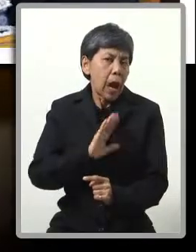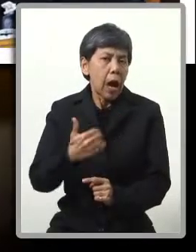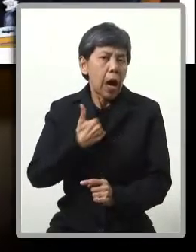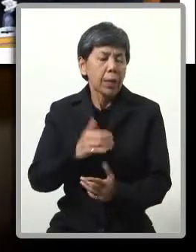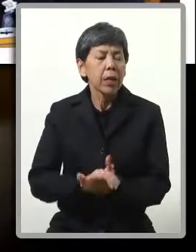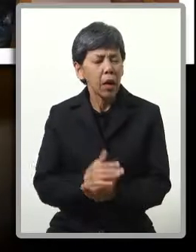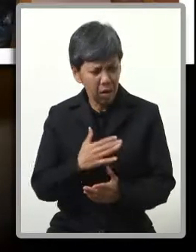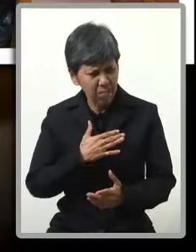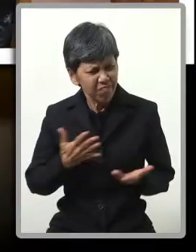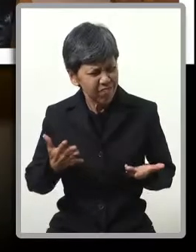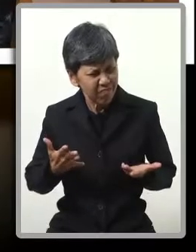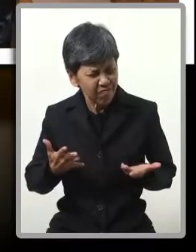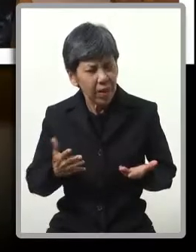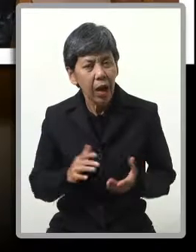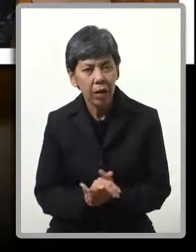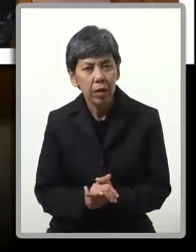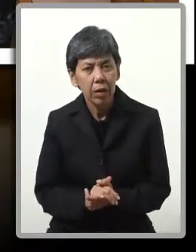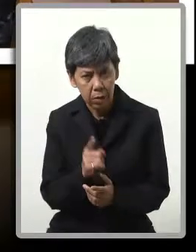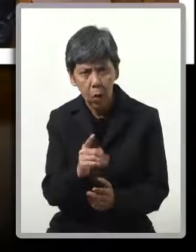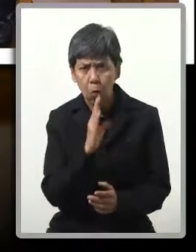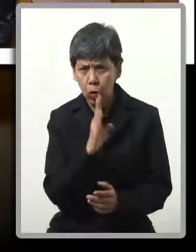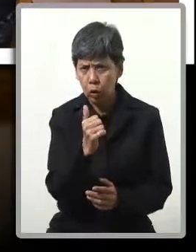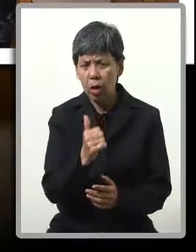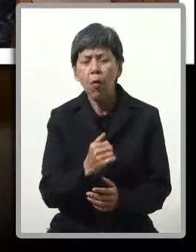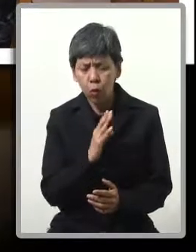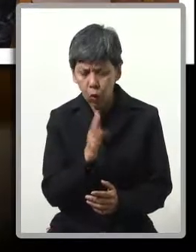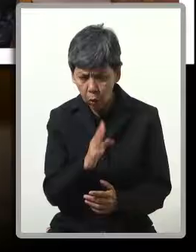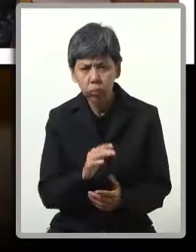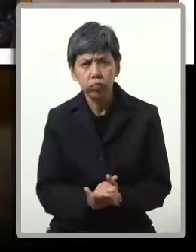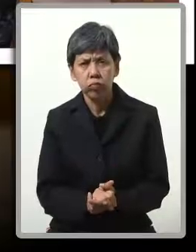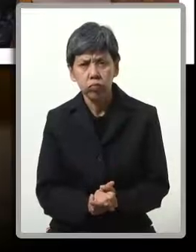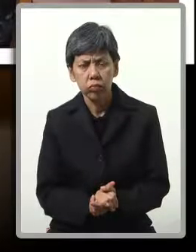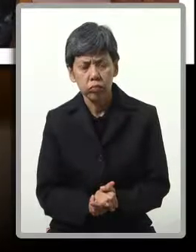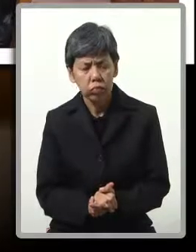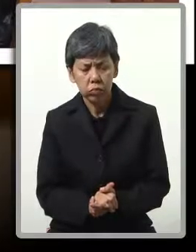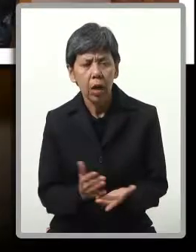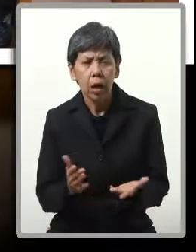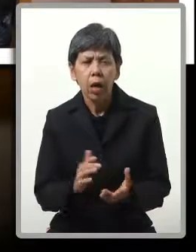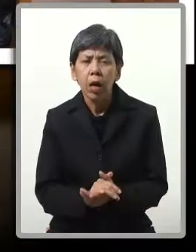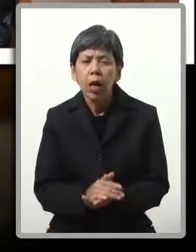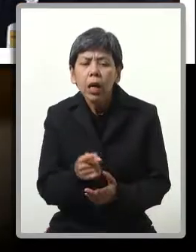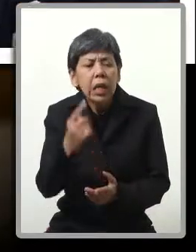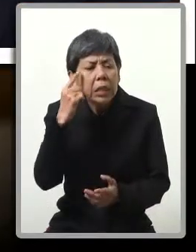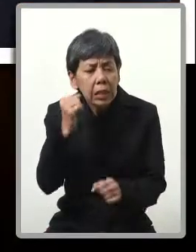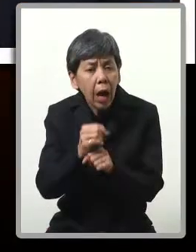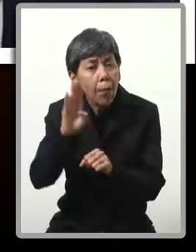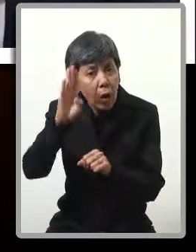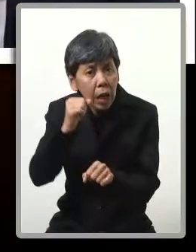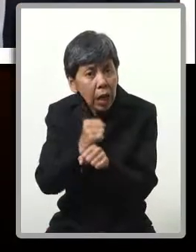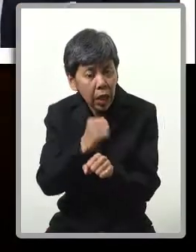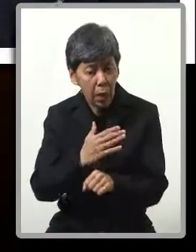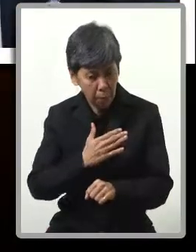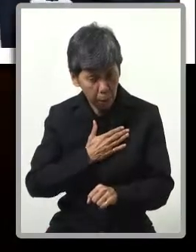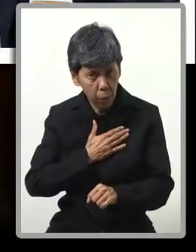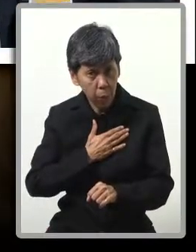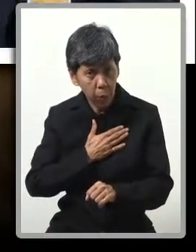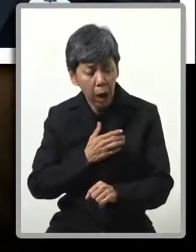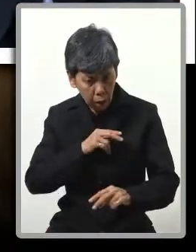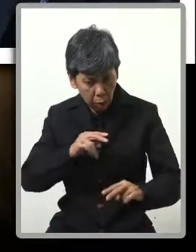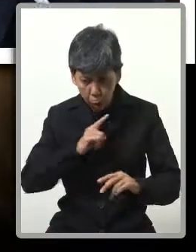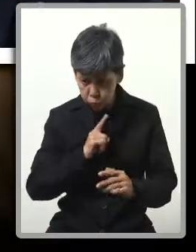าเราผมด้วยนะฮะไม่ใช่ท่านคนเดียว ท่านพูดตรงมากเลยนะ ผมพูดตรงๆเลยสังคมเขาไม่เอาเราท่านเป็นผู้ประกอบการผมเป็น